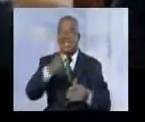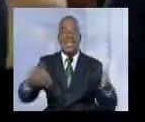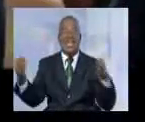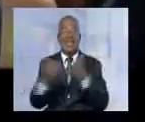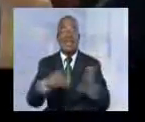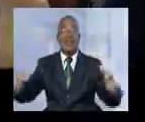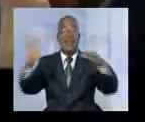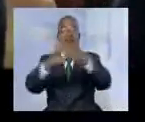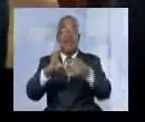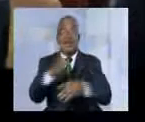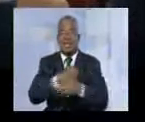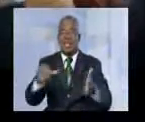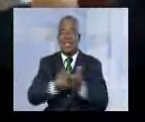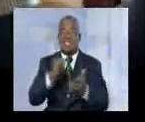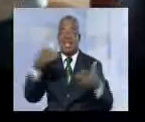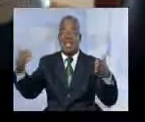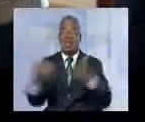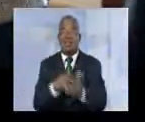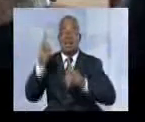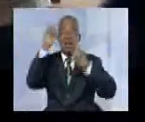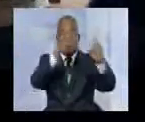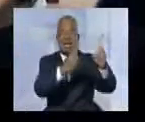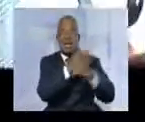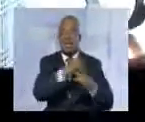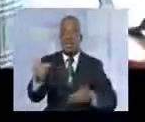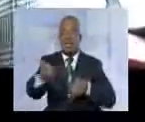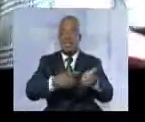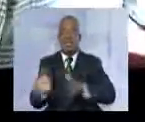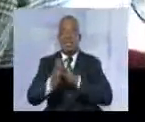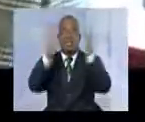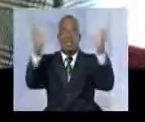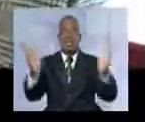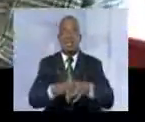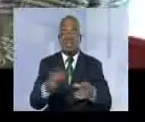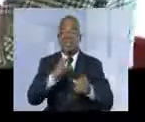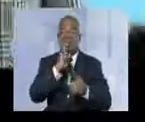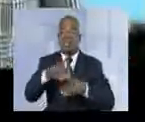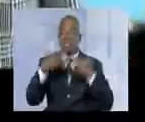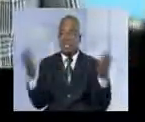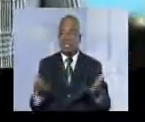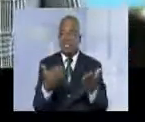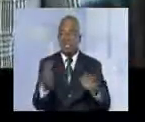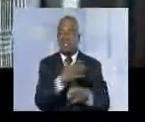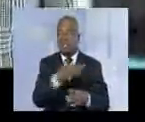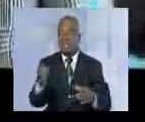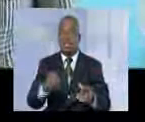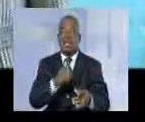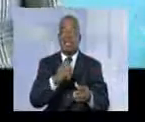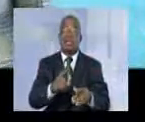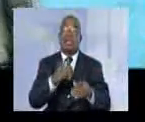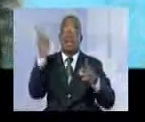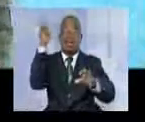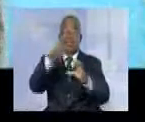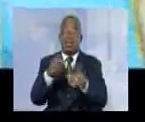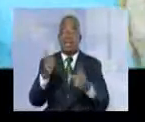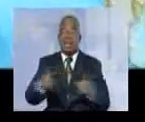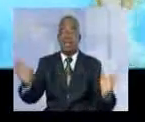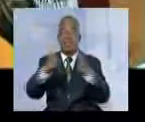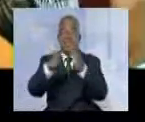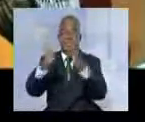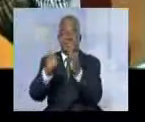par l'accord. La directrice générale de l'UNESCO était à Abidjan autour du mois de juin. Elle a pris part au Forum international sur la paix en Afrique de